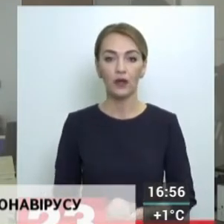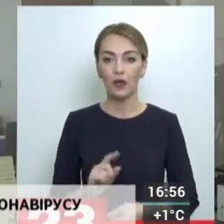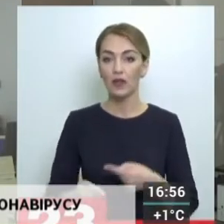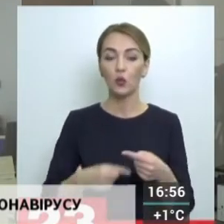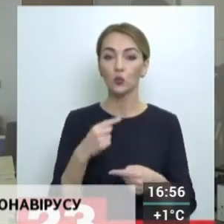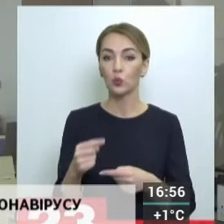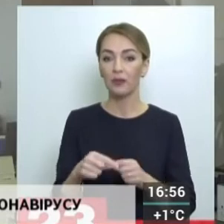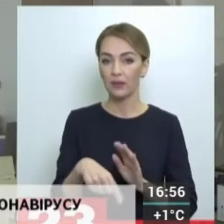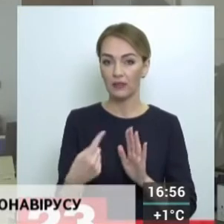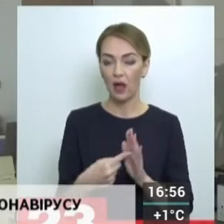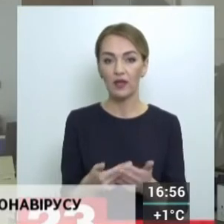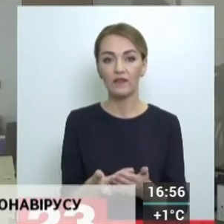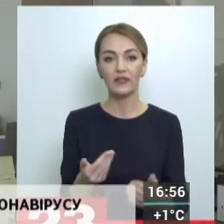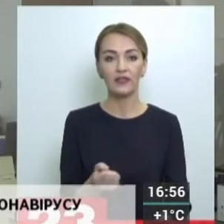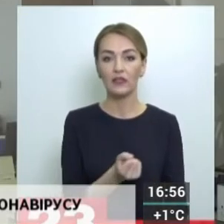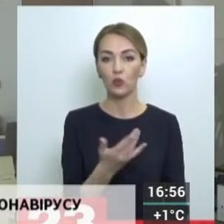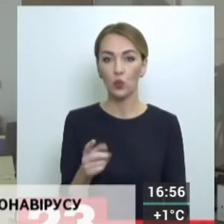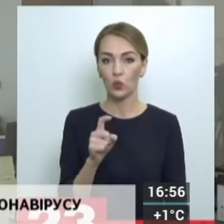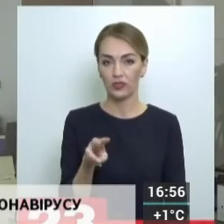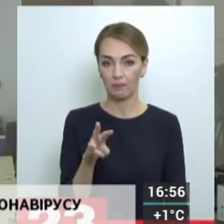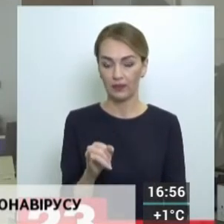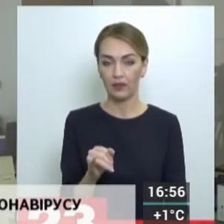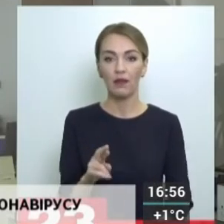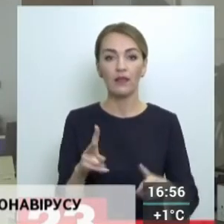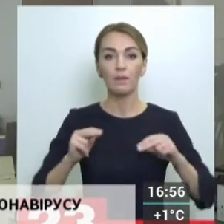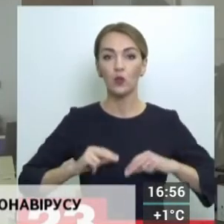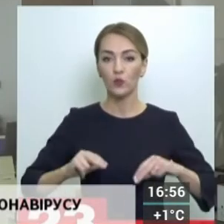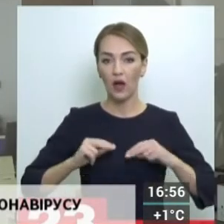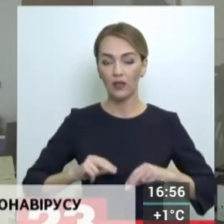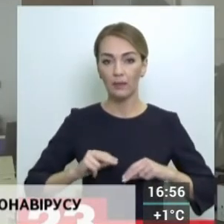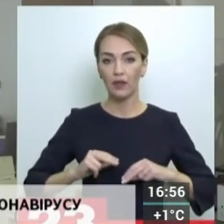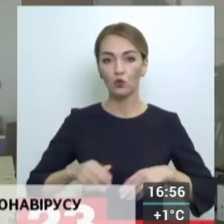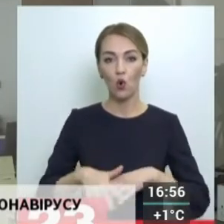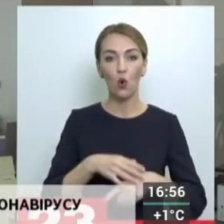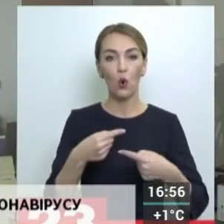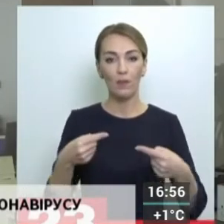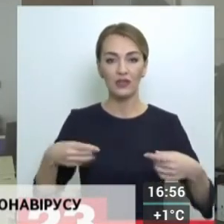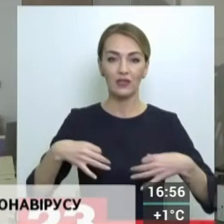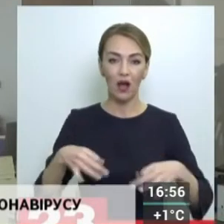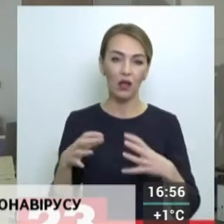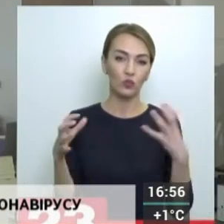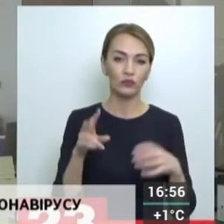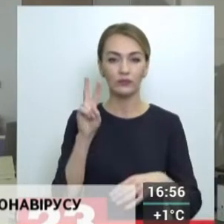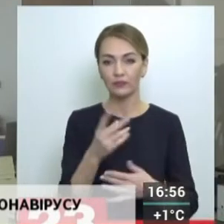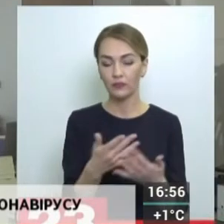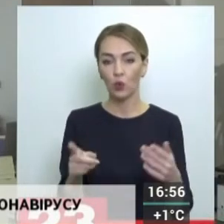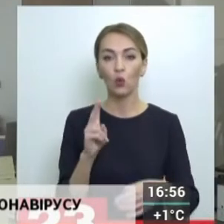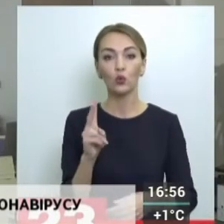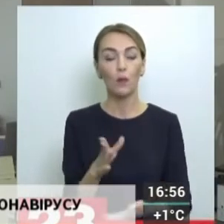Наступне питання від кількох ЗМІ. Як працюватиме громадський транспорт і хто матиме